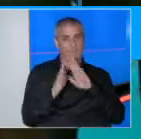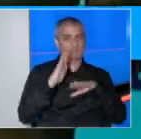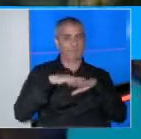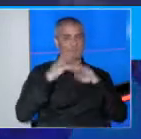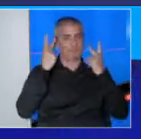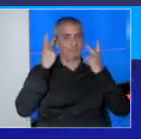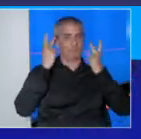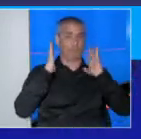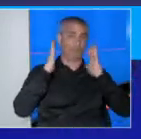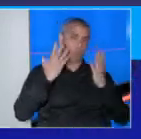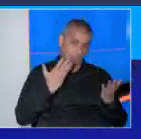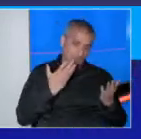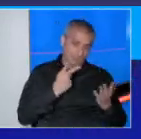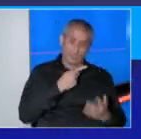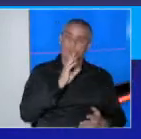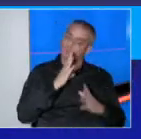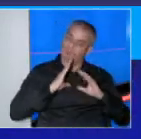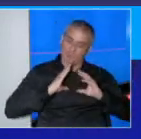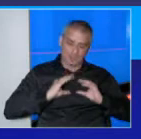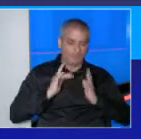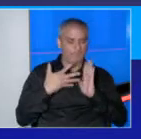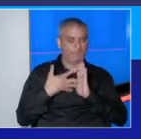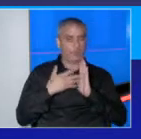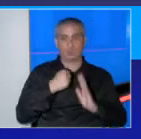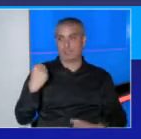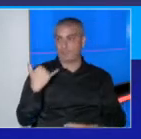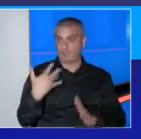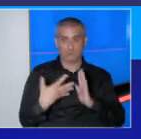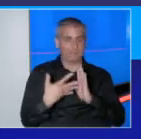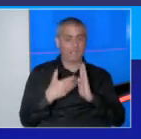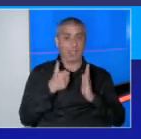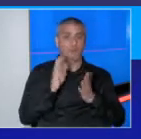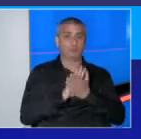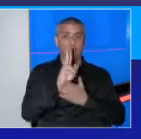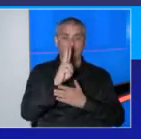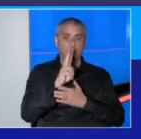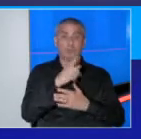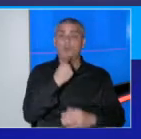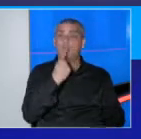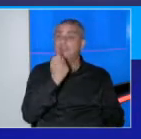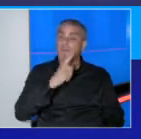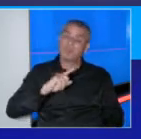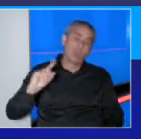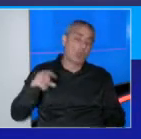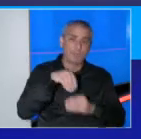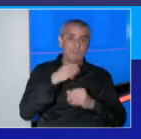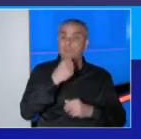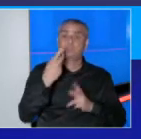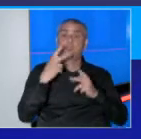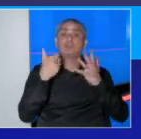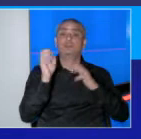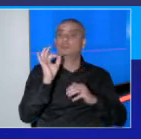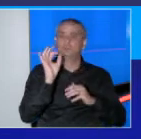האידיאולוגי הזה שמאוד חשוב ככה, בין היתר כדי לרכך את הביקורת בימין. היום היה סקר בערוץ 12 של דייק פול, שאומר שכמעט כל מצביעי ימינה מעל